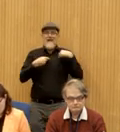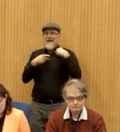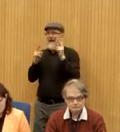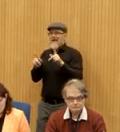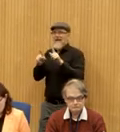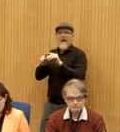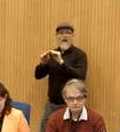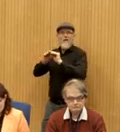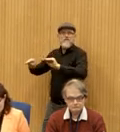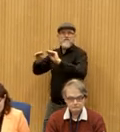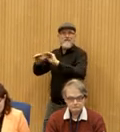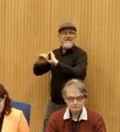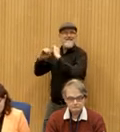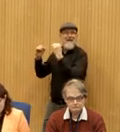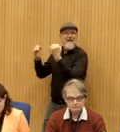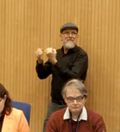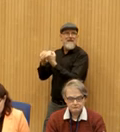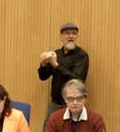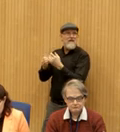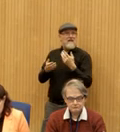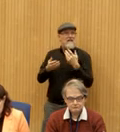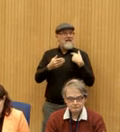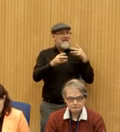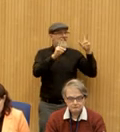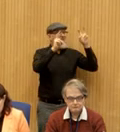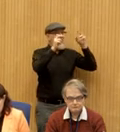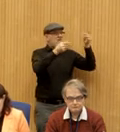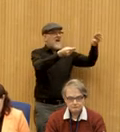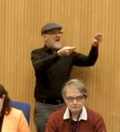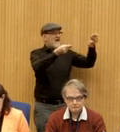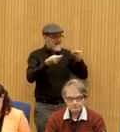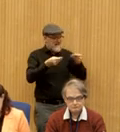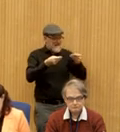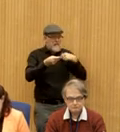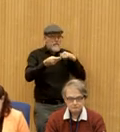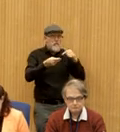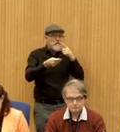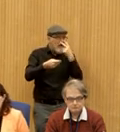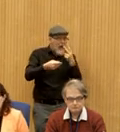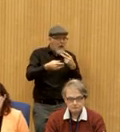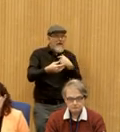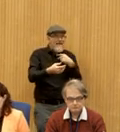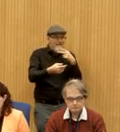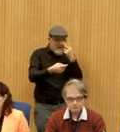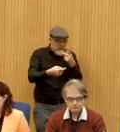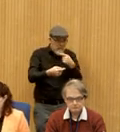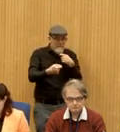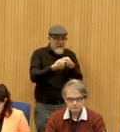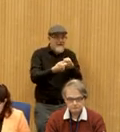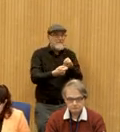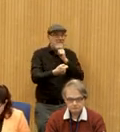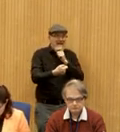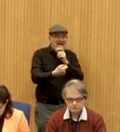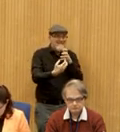mein Thema zu mir passt und ich über meine eigene Erfahrung berichten kann.